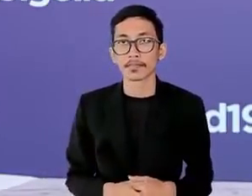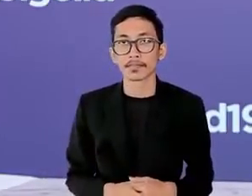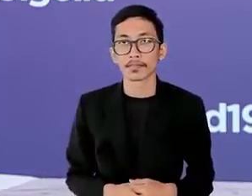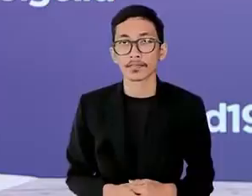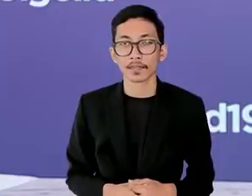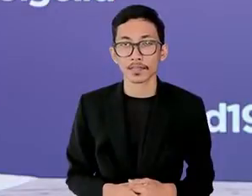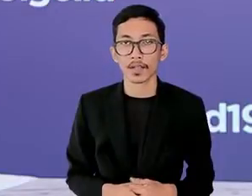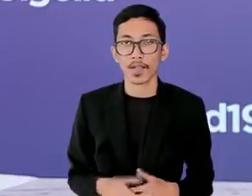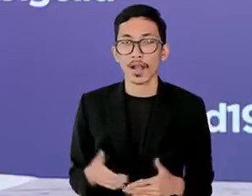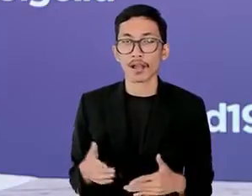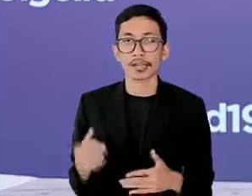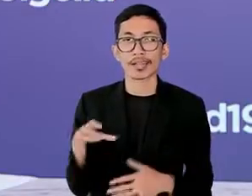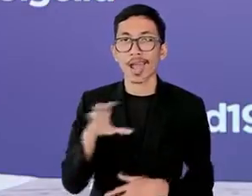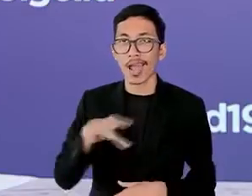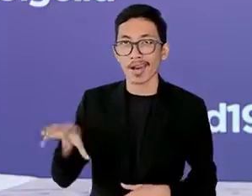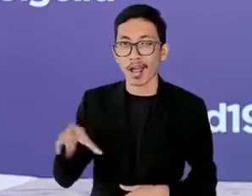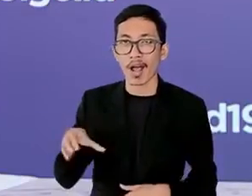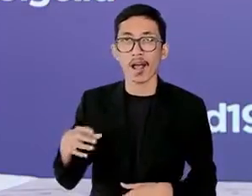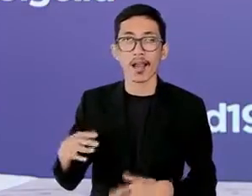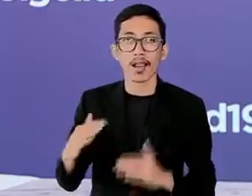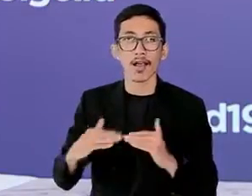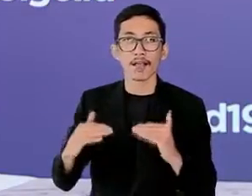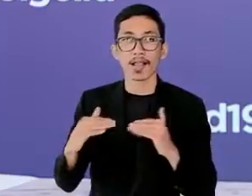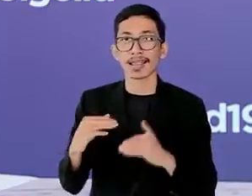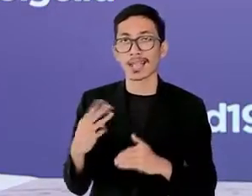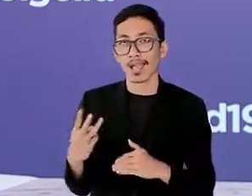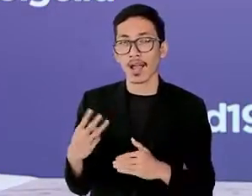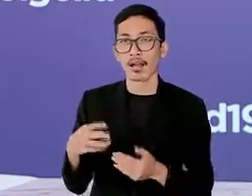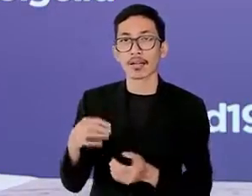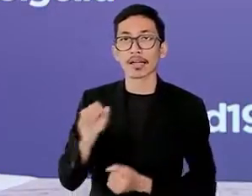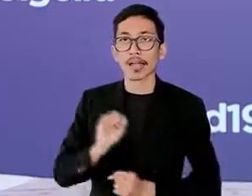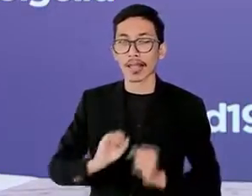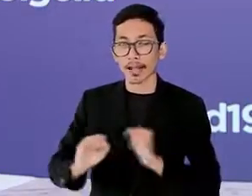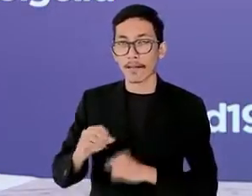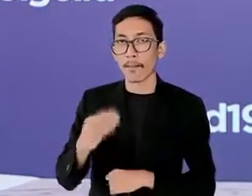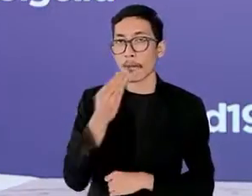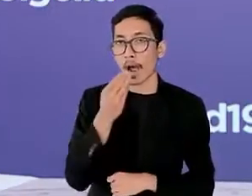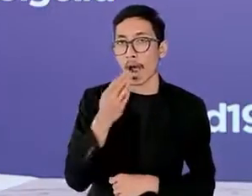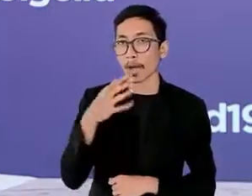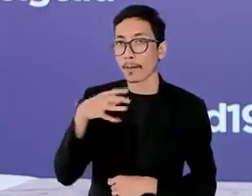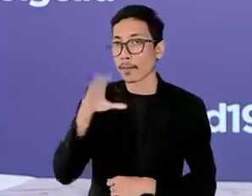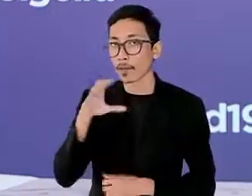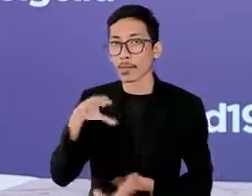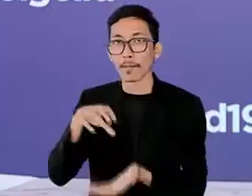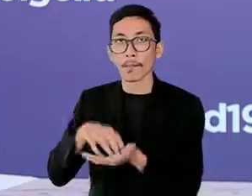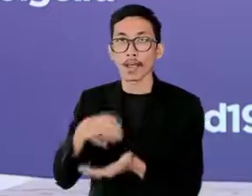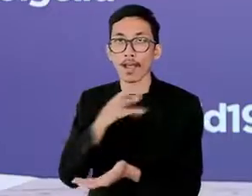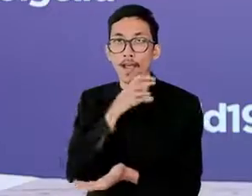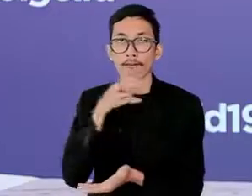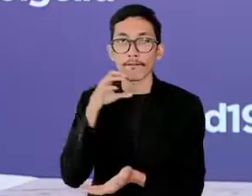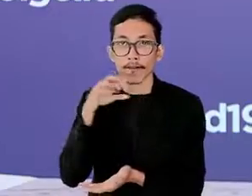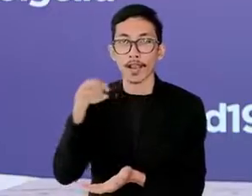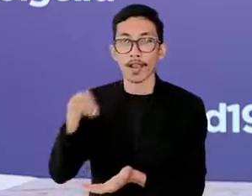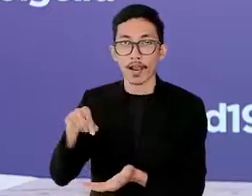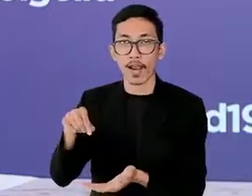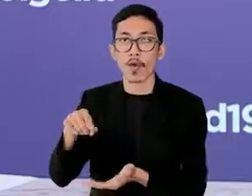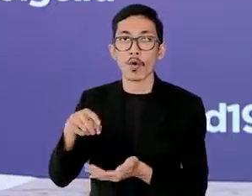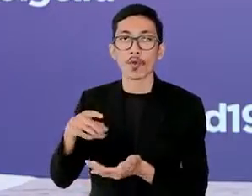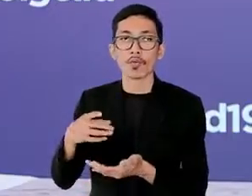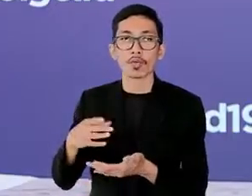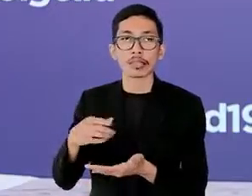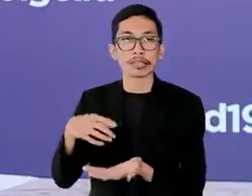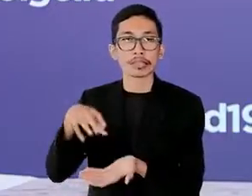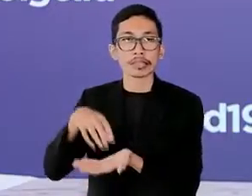daerah level 3 pengaturan kapasitas kegiatan makan dan minum di restoran atau kafe menjadi